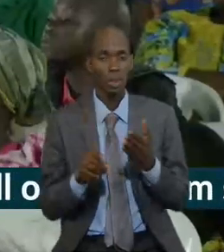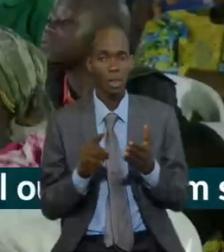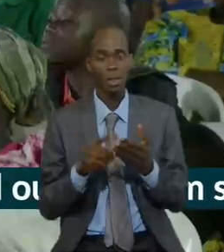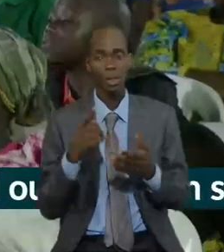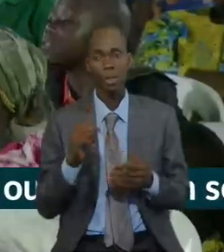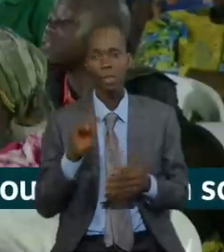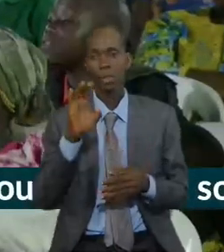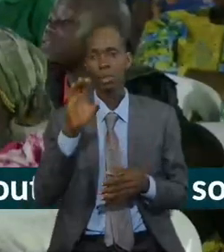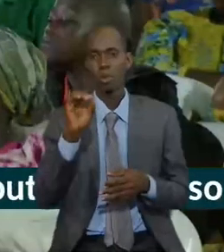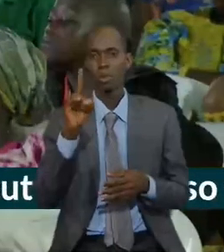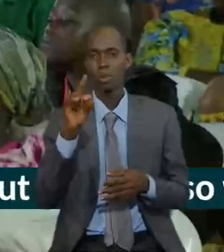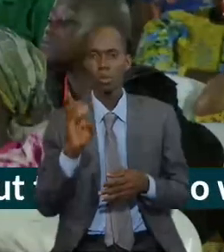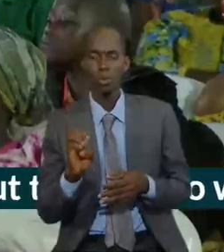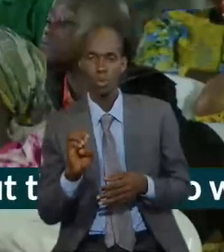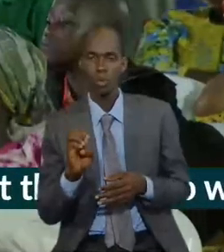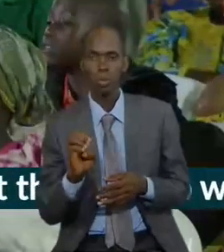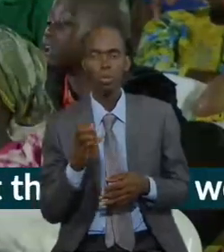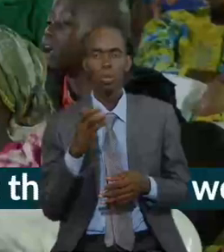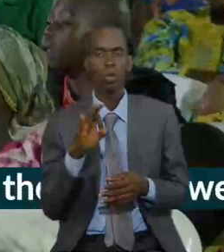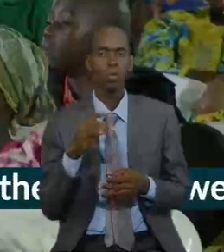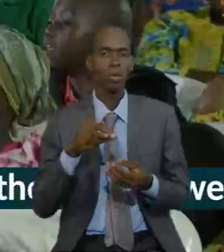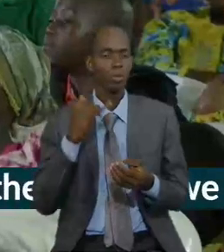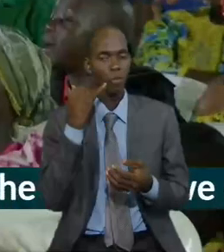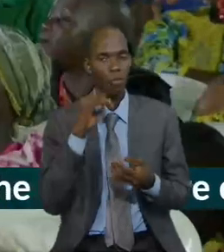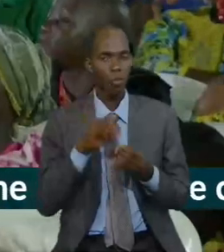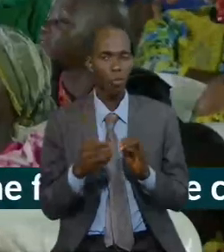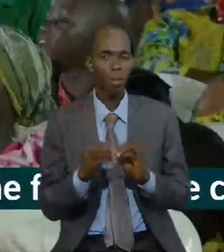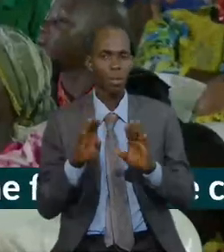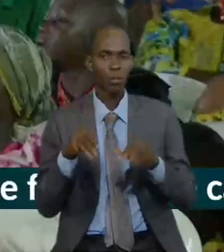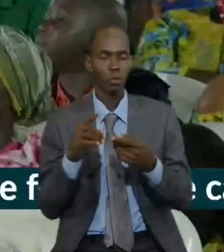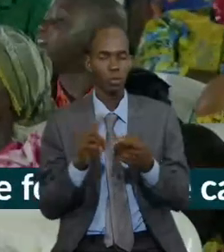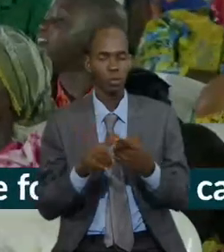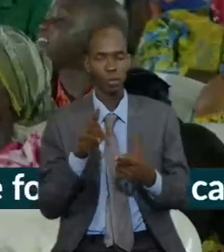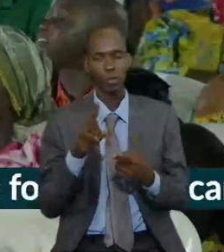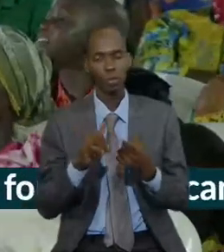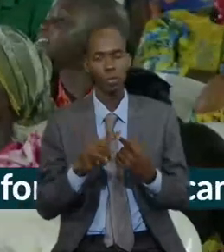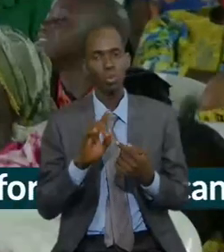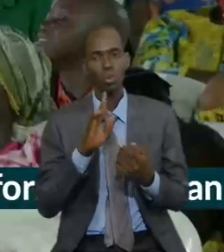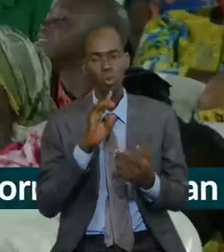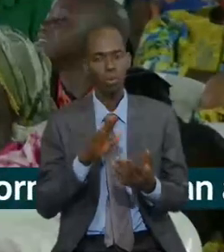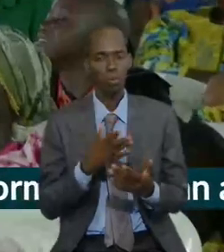donc écrivez correctement les numéros et si possible le code